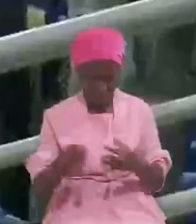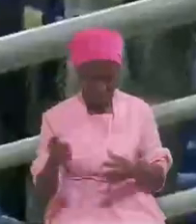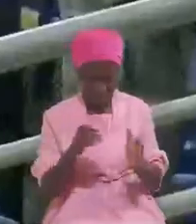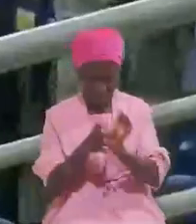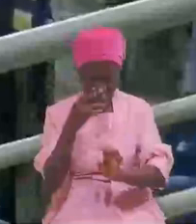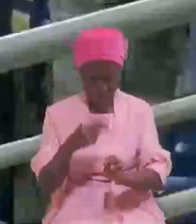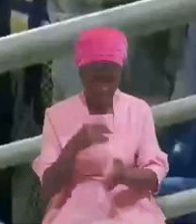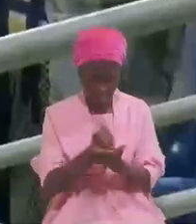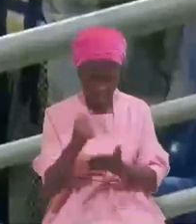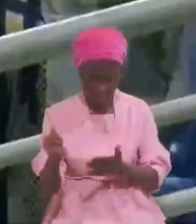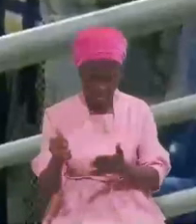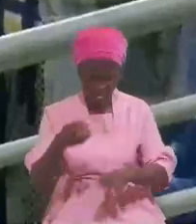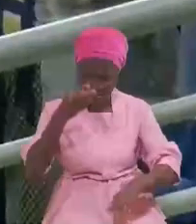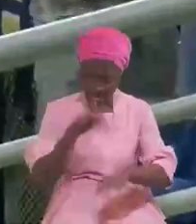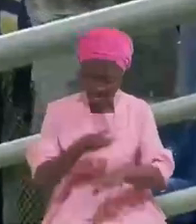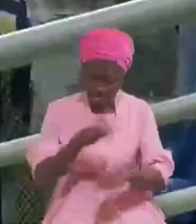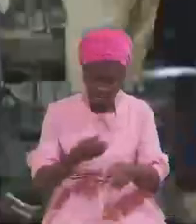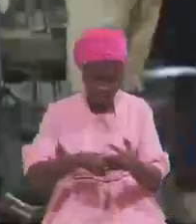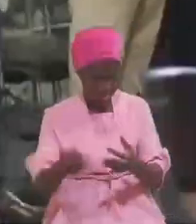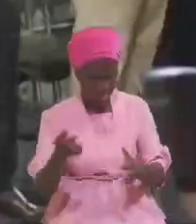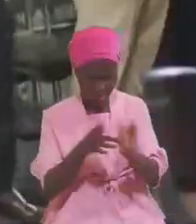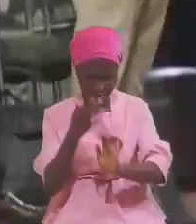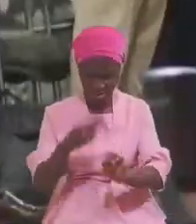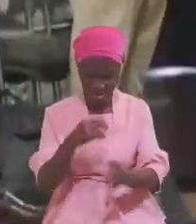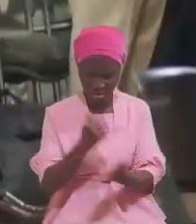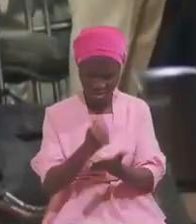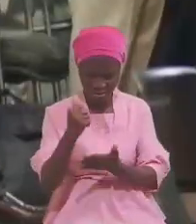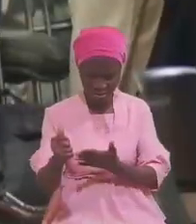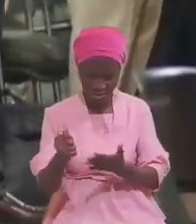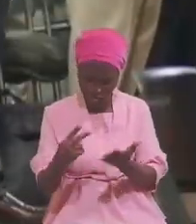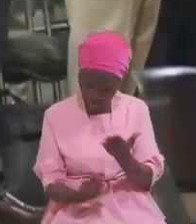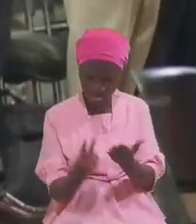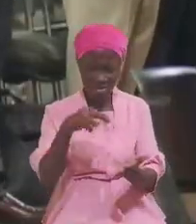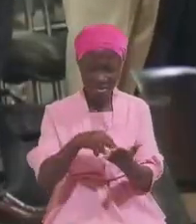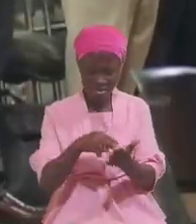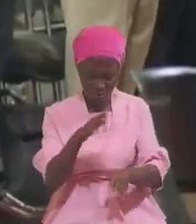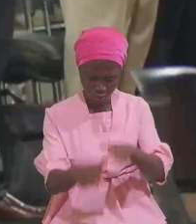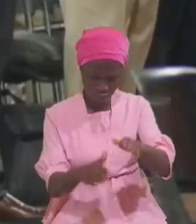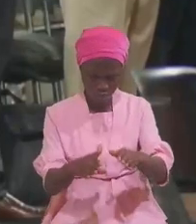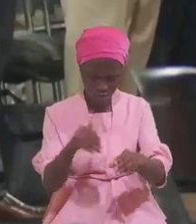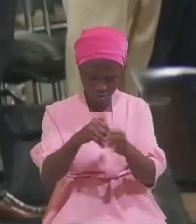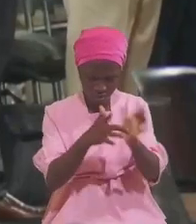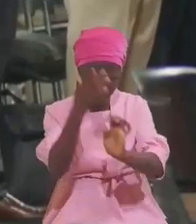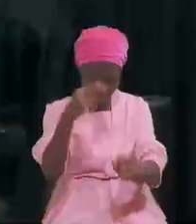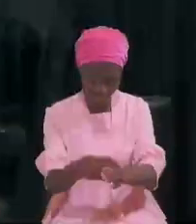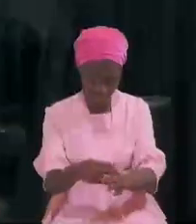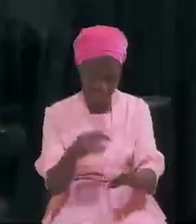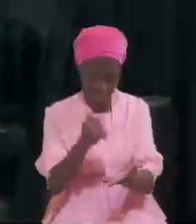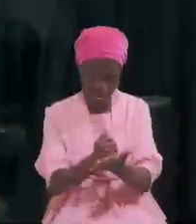Impossibilité, quittez là-bas. Tenez-vous debout et marchez au nom de Jésus-Christ.